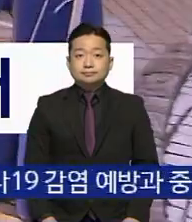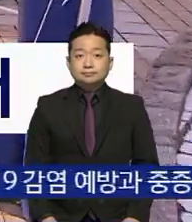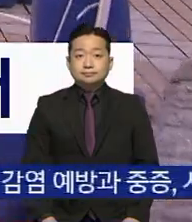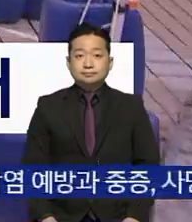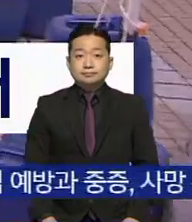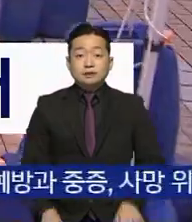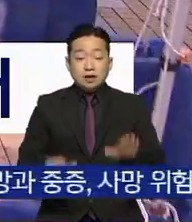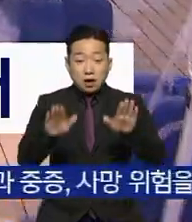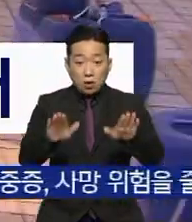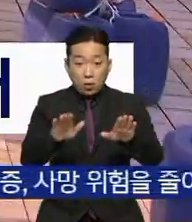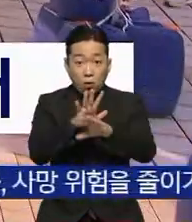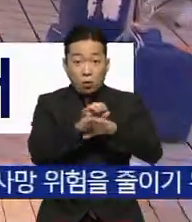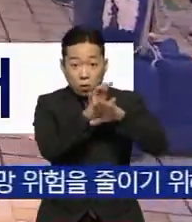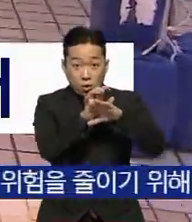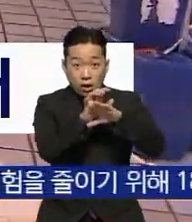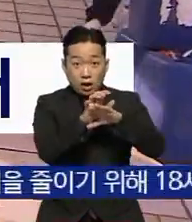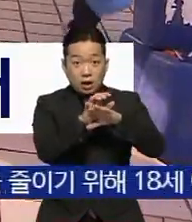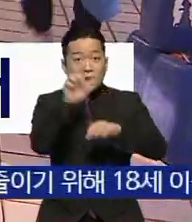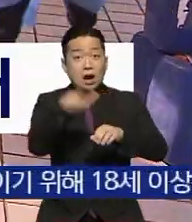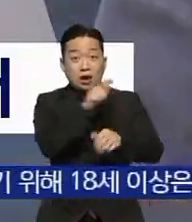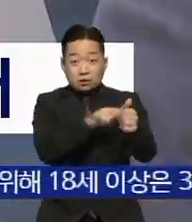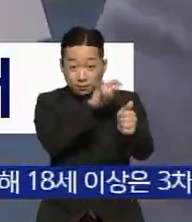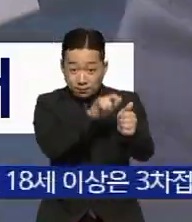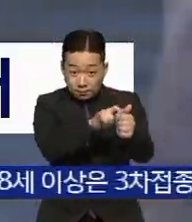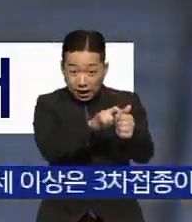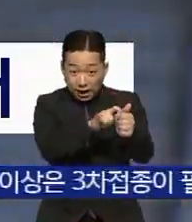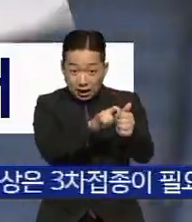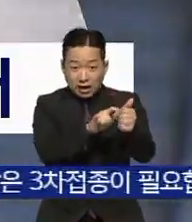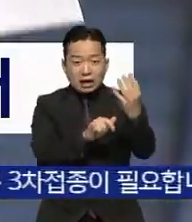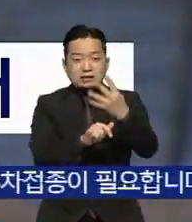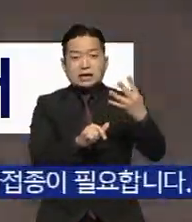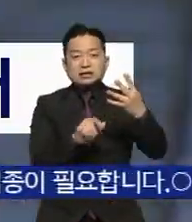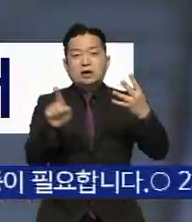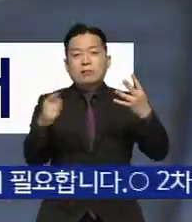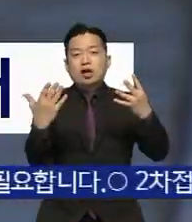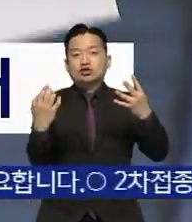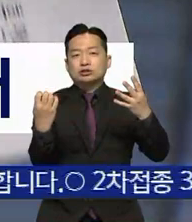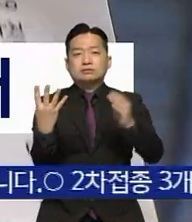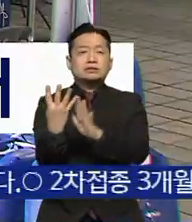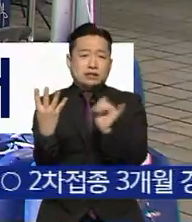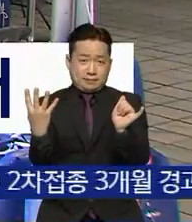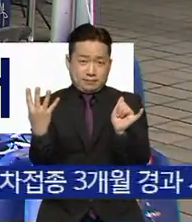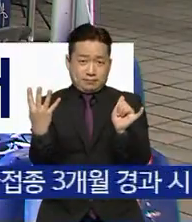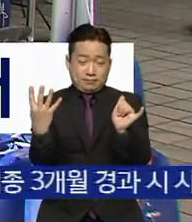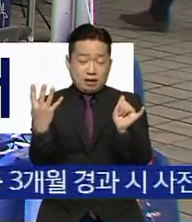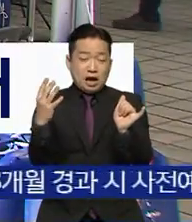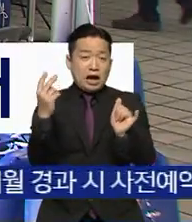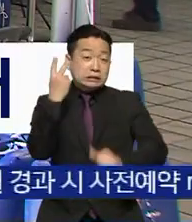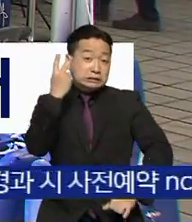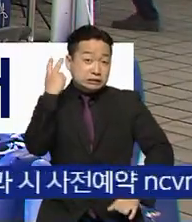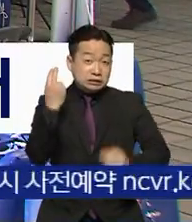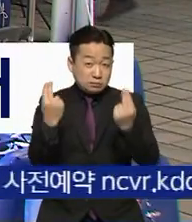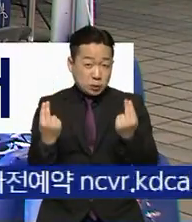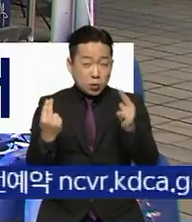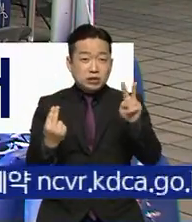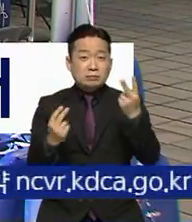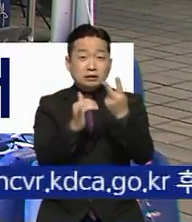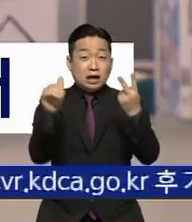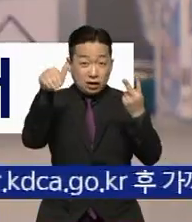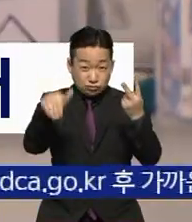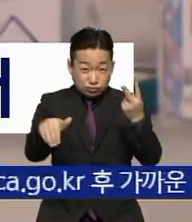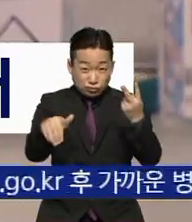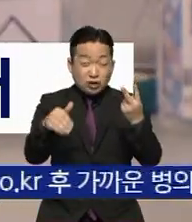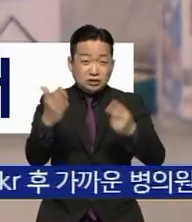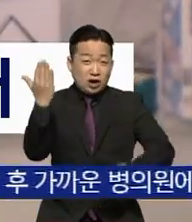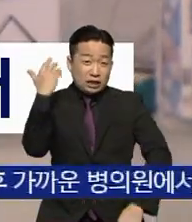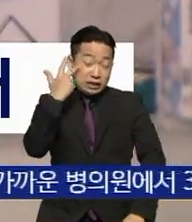새로 확인된 코로나19 신규 확진자는 4,194명입니다. 하루 전보다 200명 넘게 줄었지만